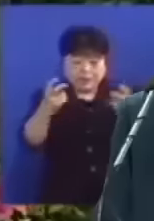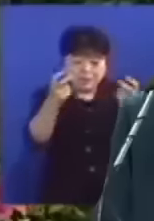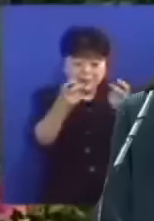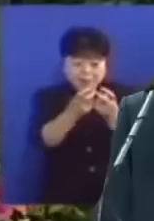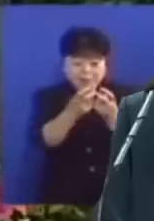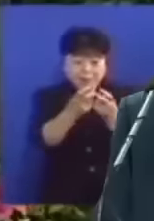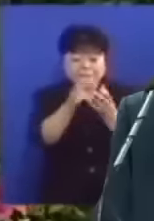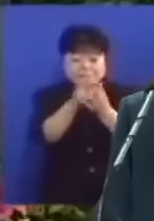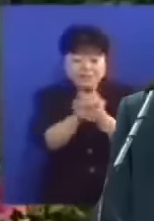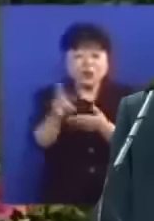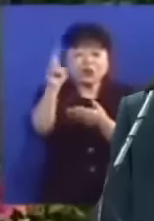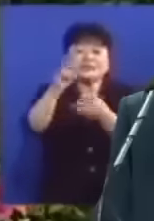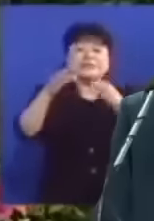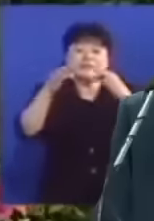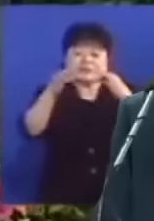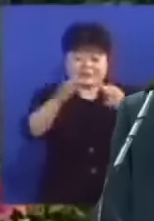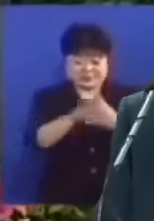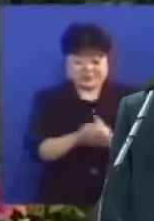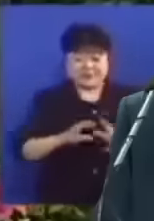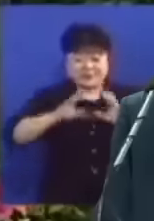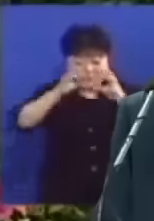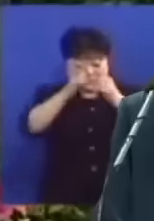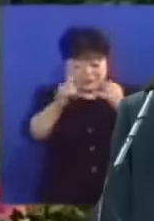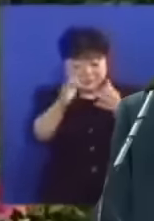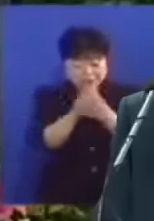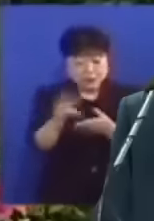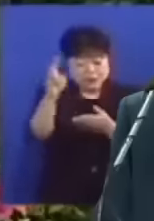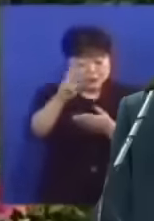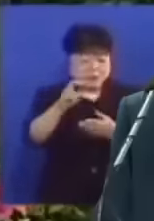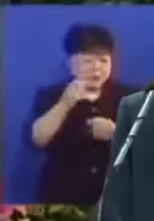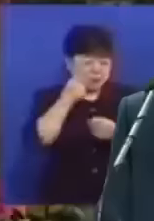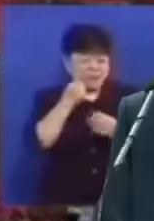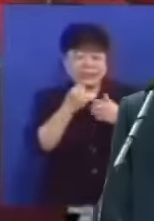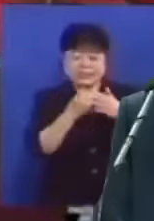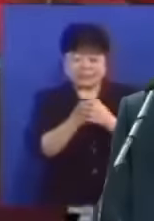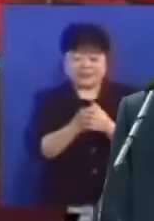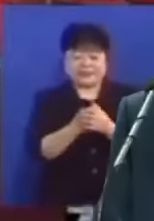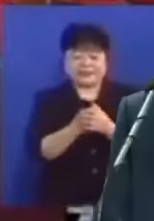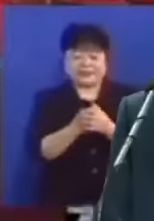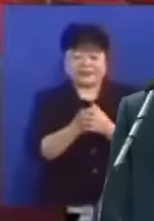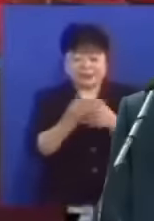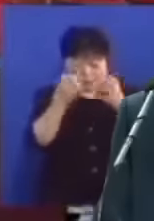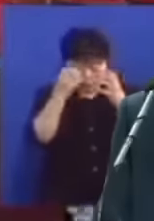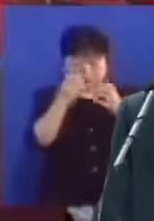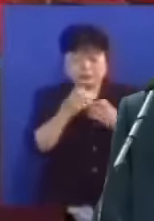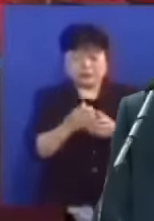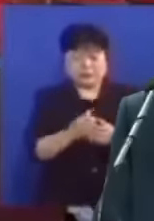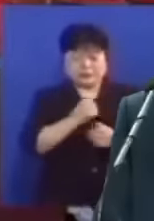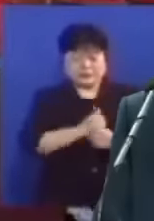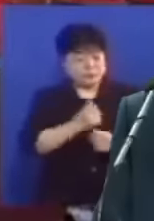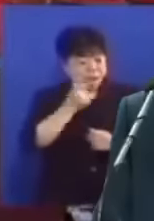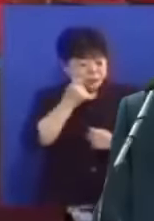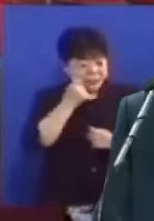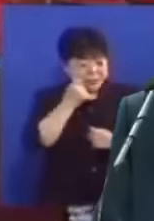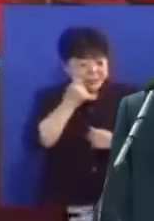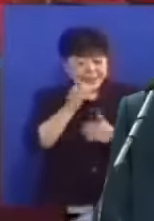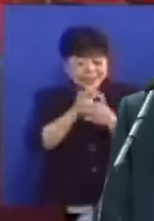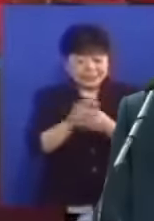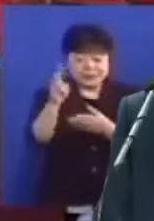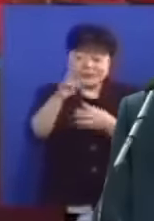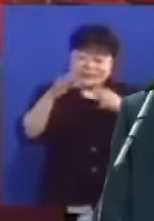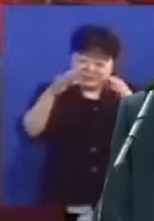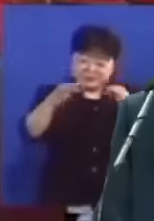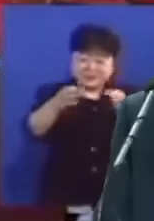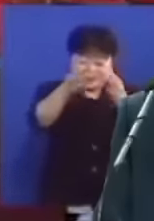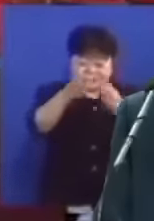기도와 찬미인 것입니다. 세상 사람은 기도와 찬미를 하지 못하기 때문에 이런 고통을 견디지 못하지만 기도와